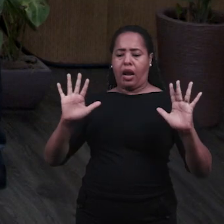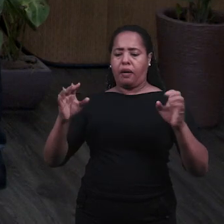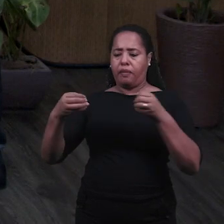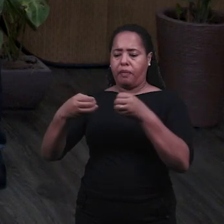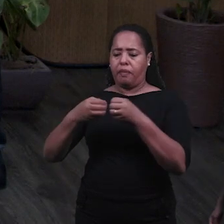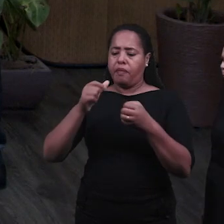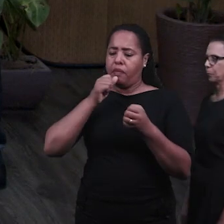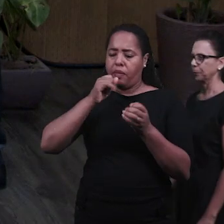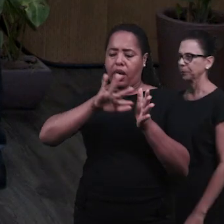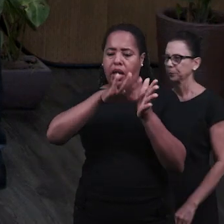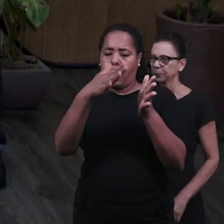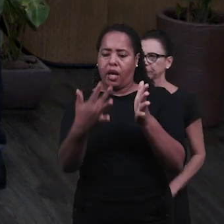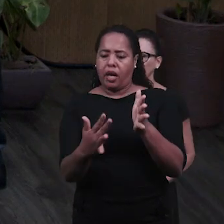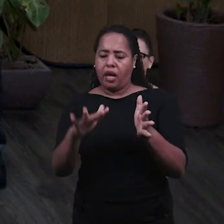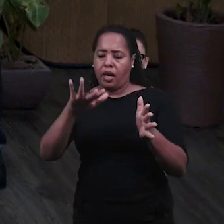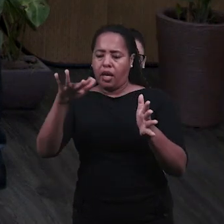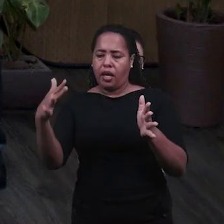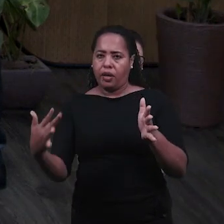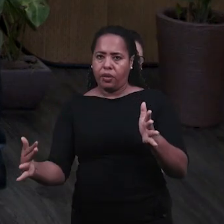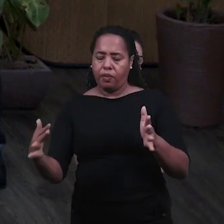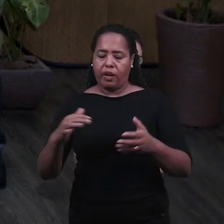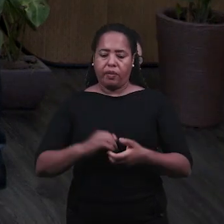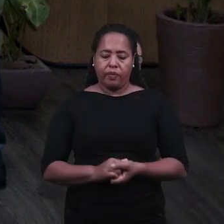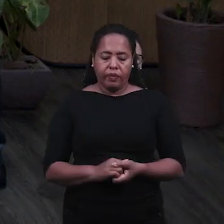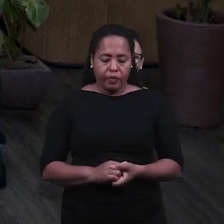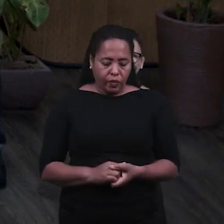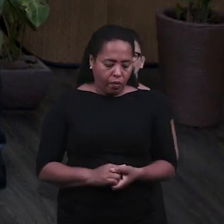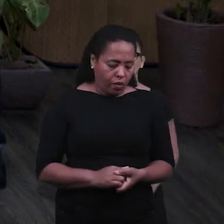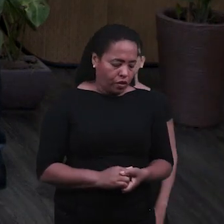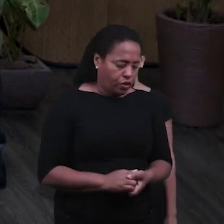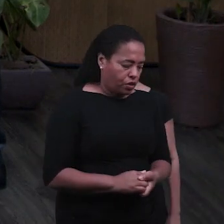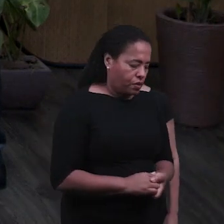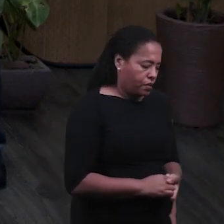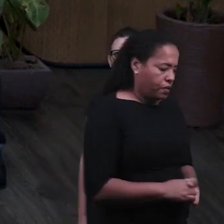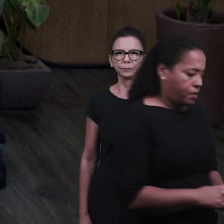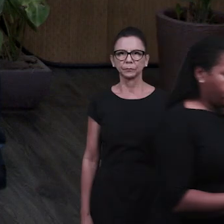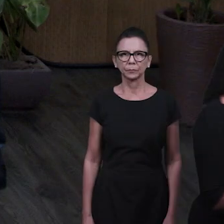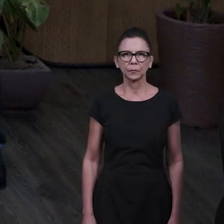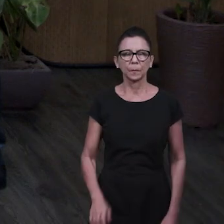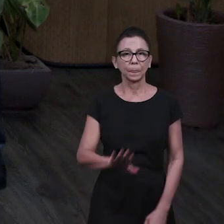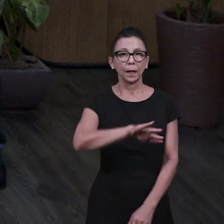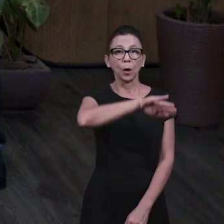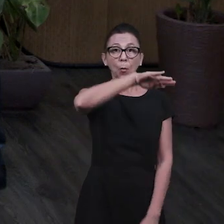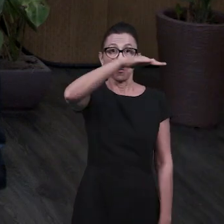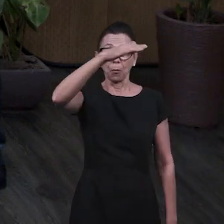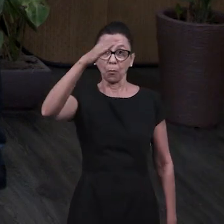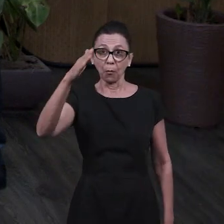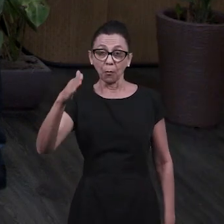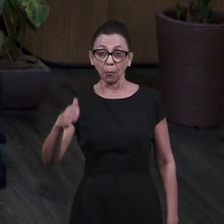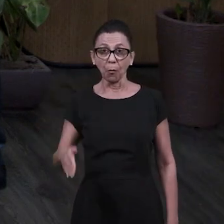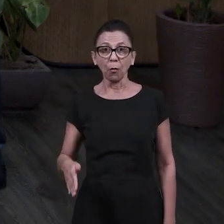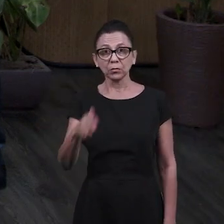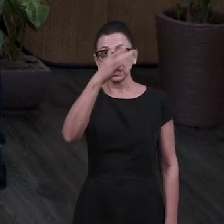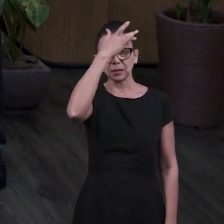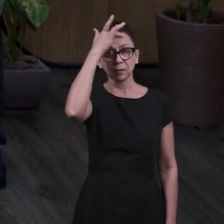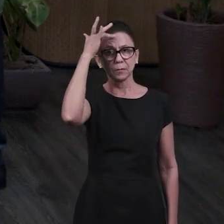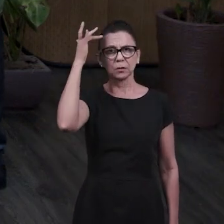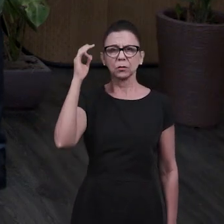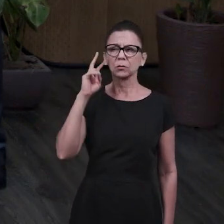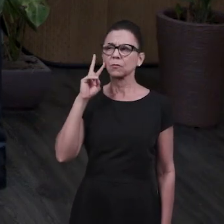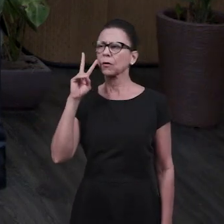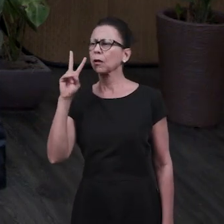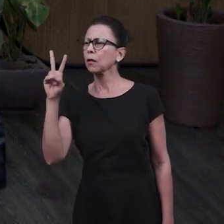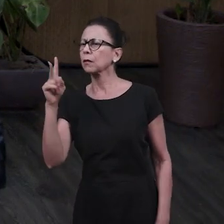à côté de cette région, de cette côte-là. Sûrement, aujourd'hui, la personne qui va là-bas visiter, les